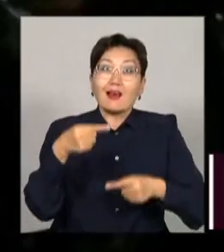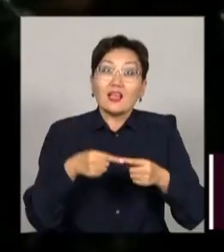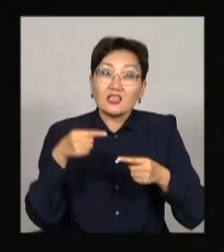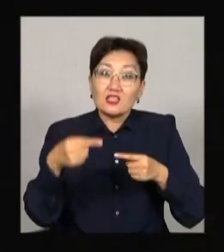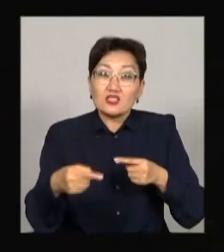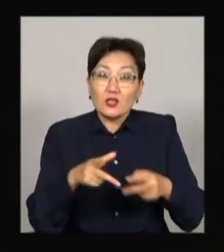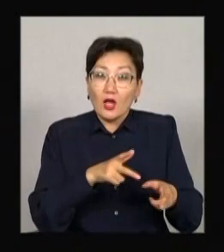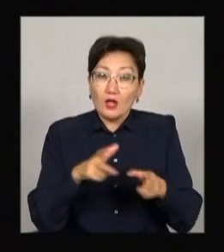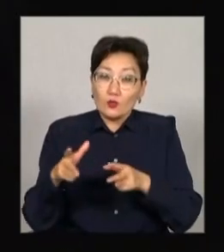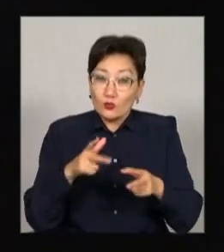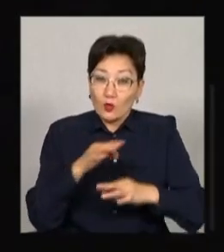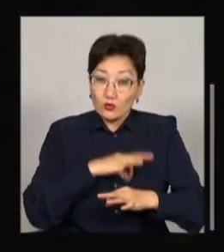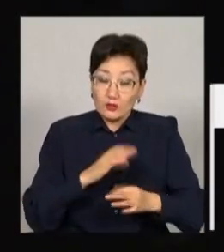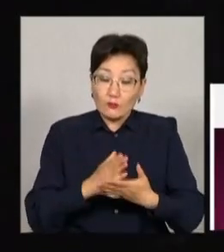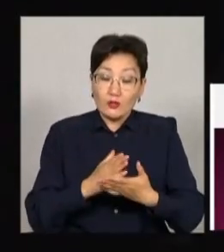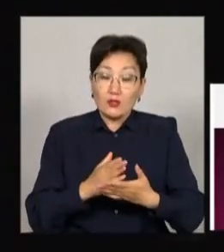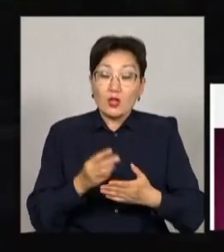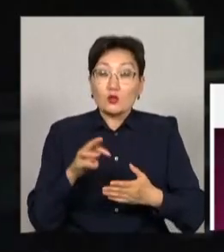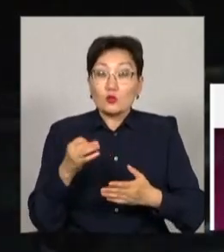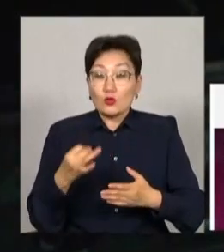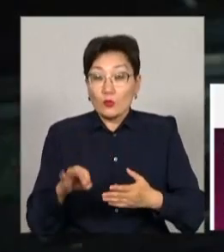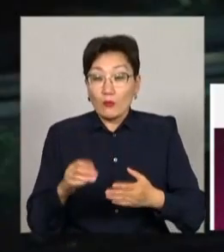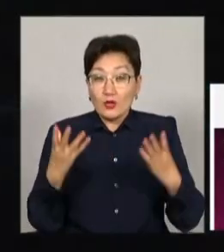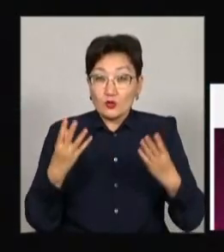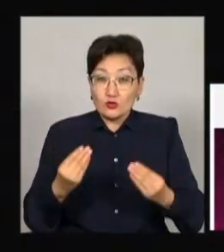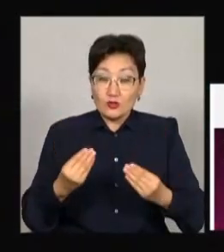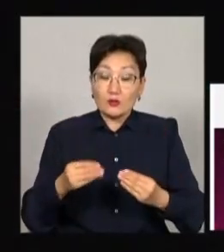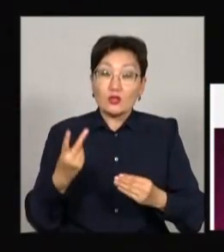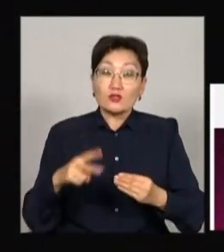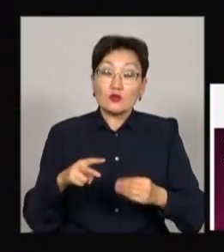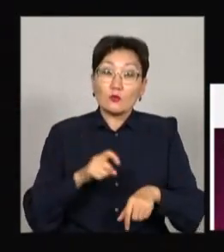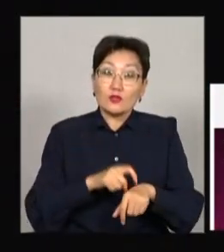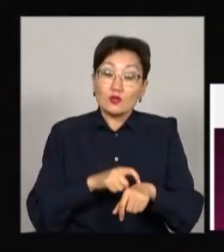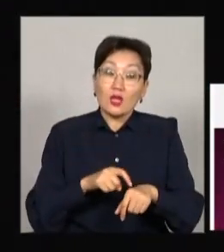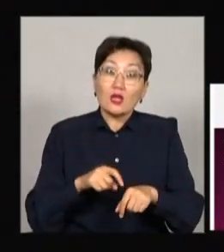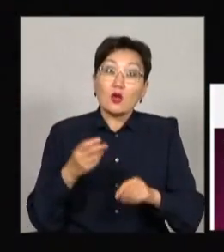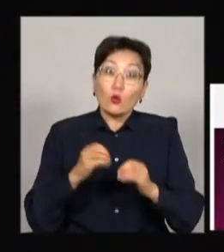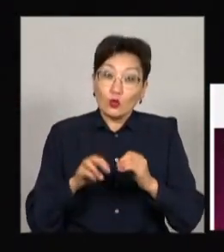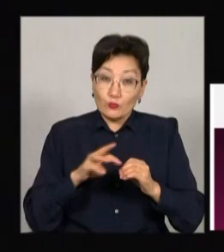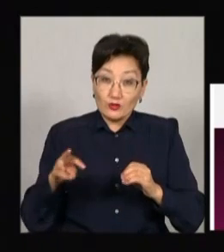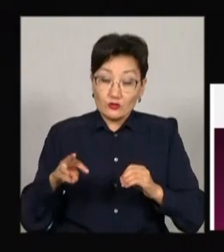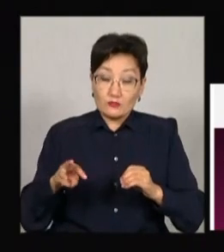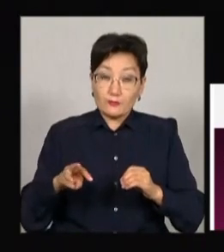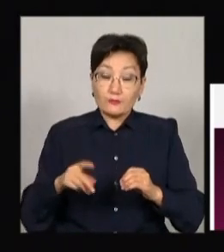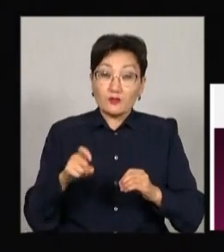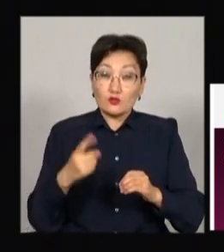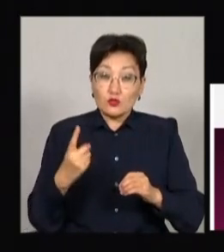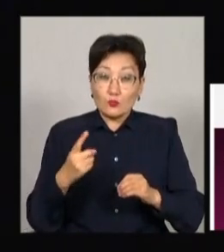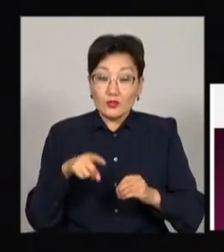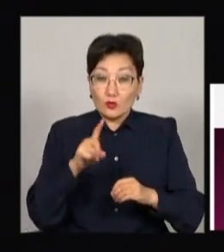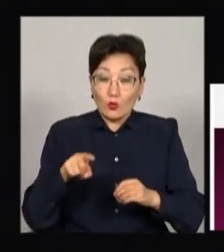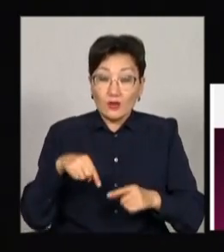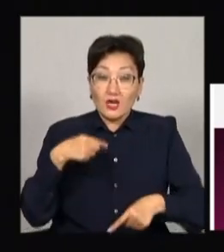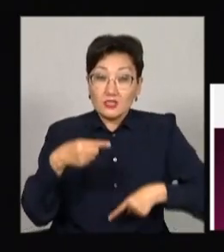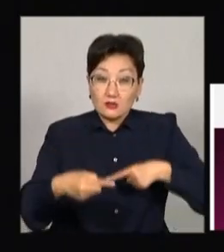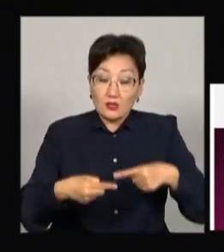тактикасын қолданады. Ағымдағы жылдың 4-ші мамыр күні сағат 20 сағат 10 минутта 101 номер